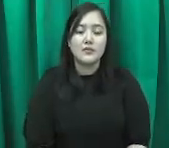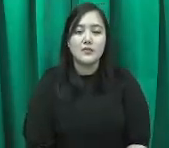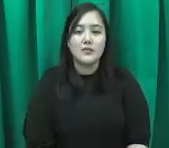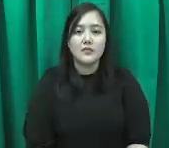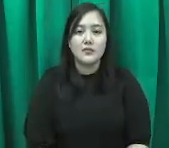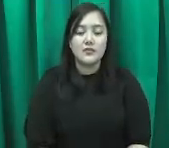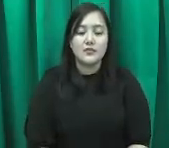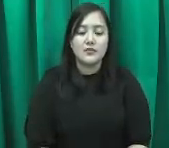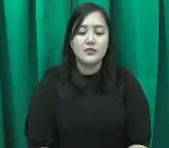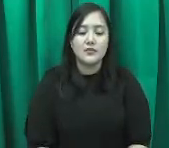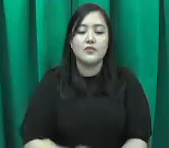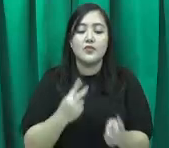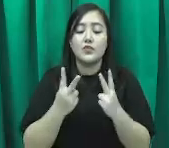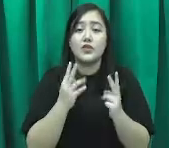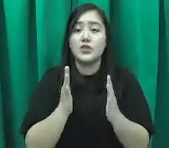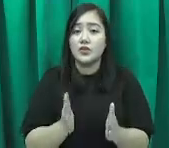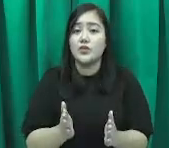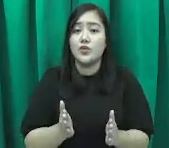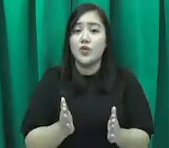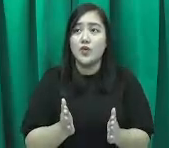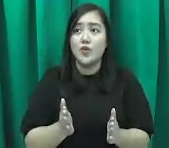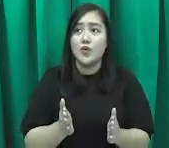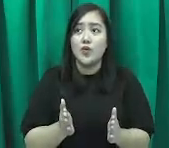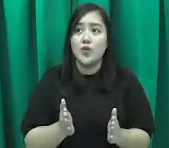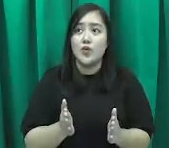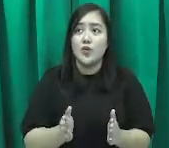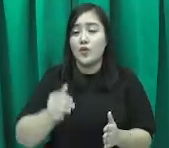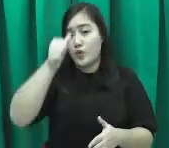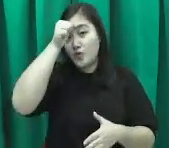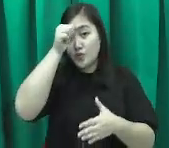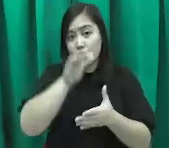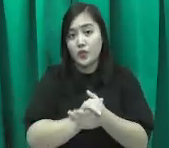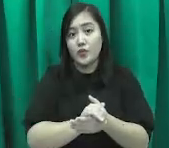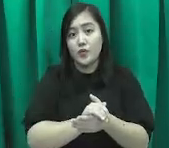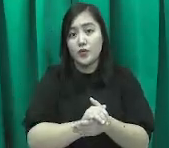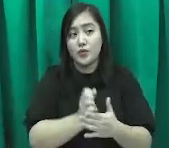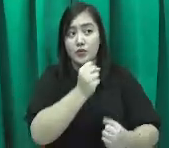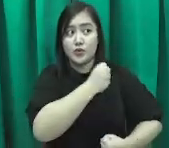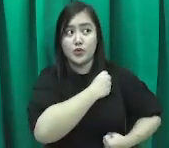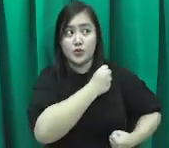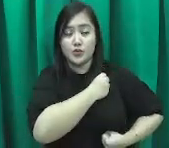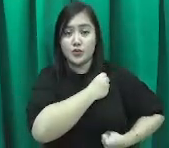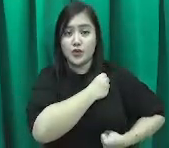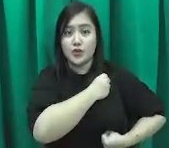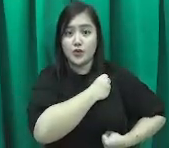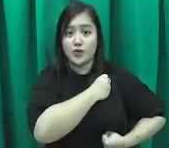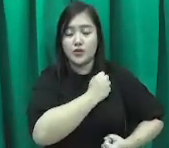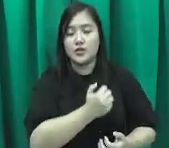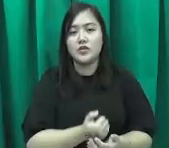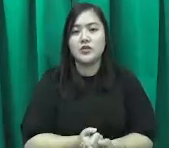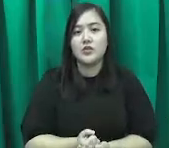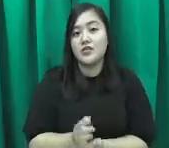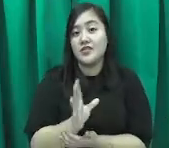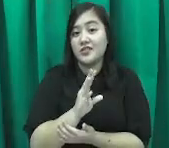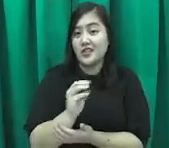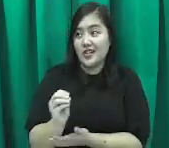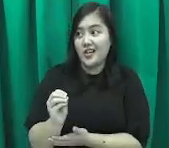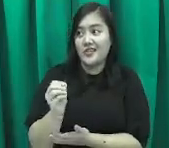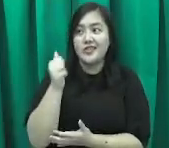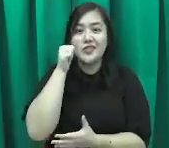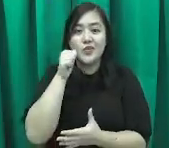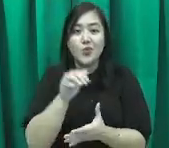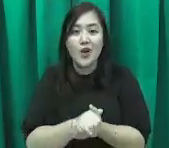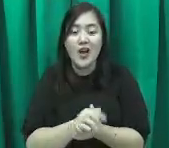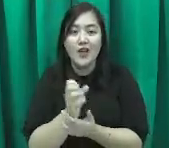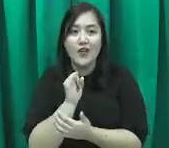then si Twinks was hindi naman wala siyang ganong ka-idea na may iwan siya, mm-hmm. na ganon katagal ang ano, long